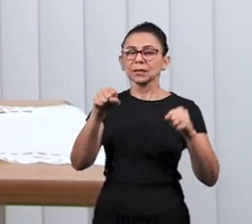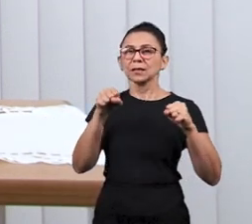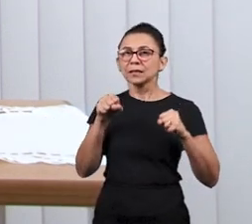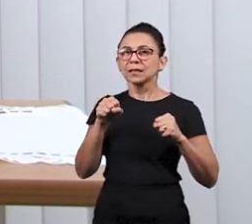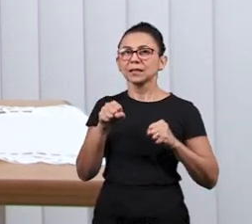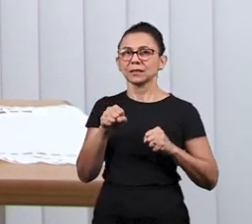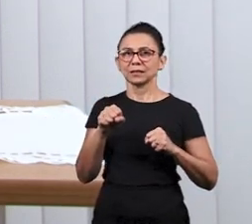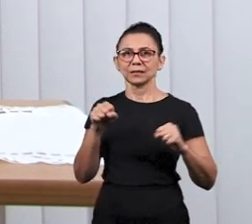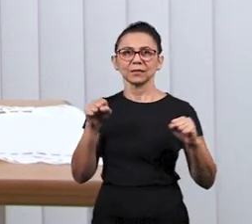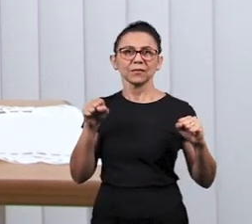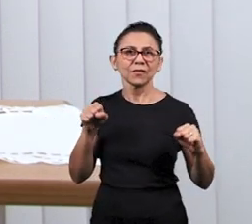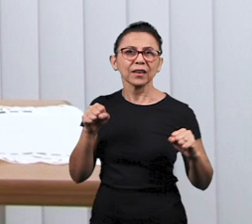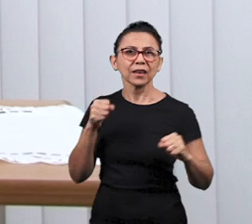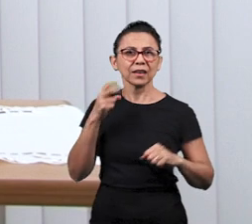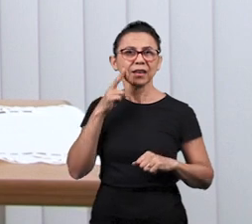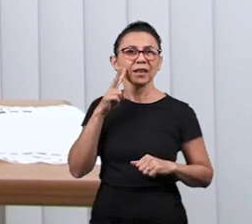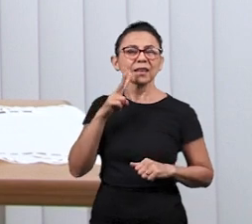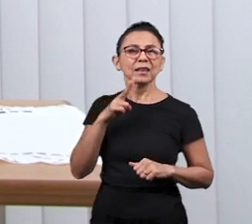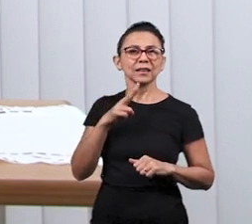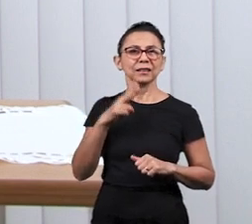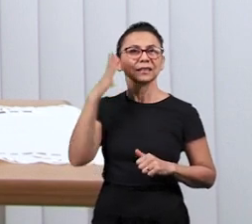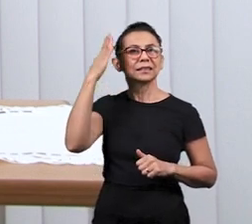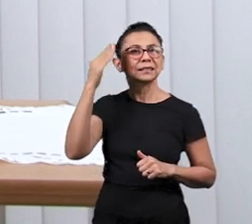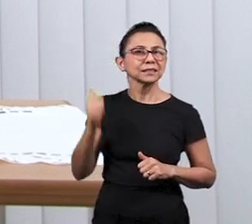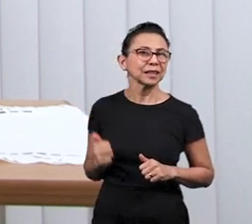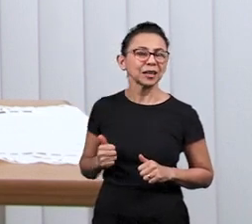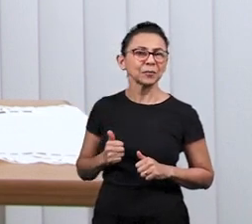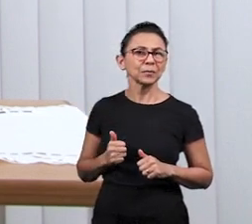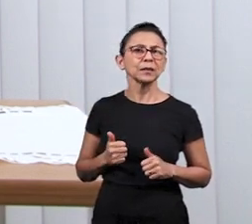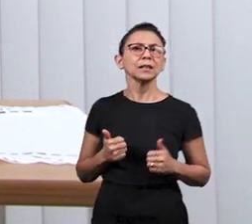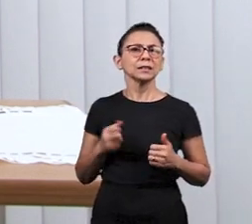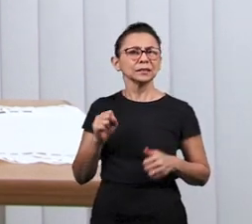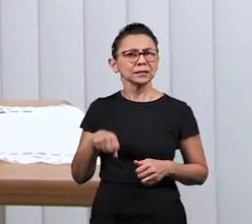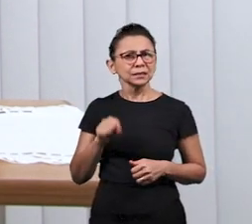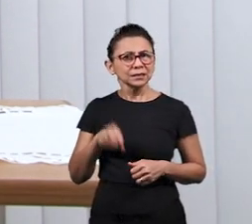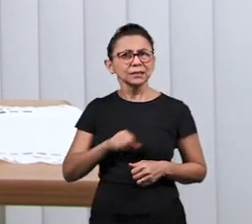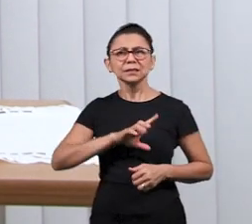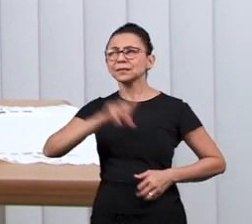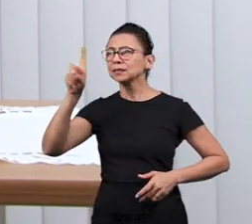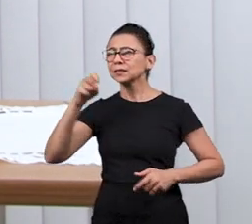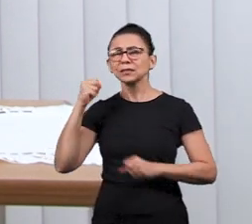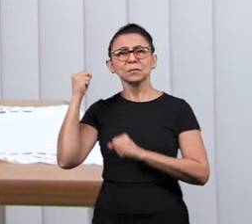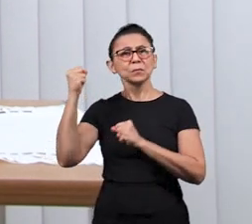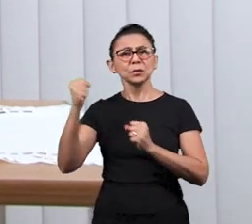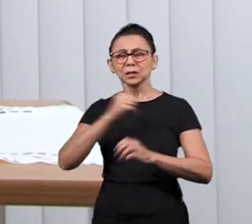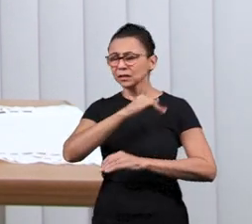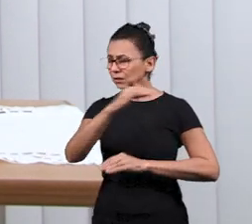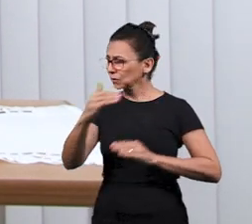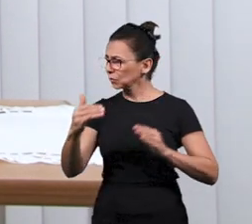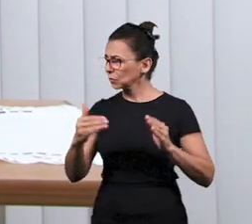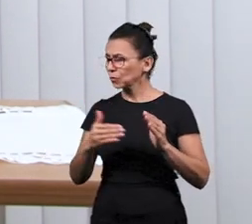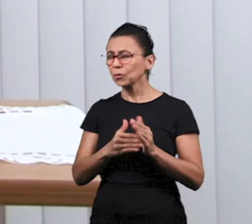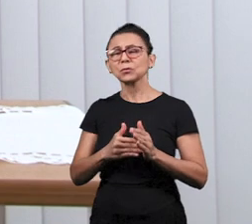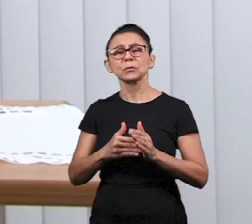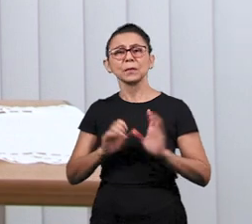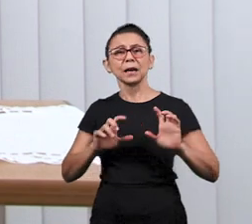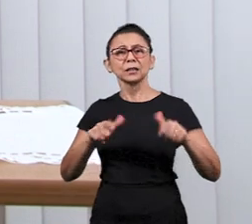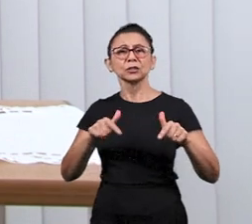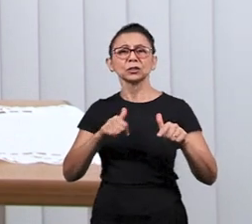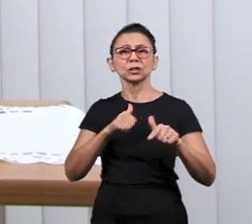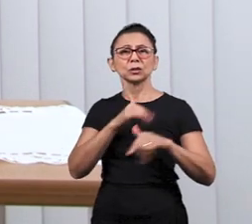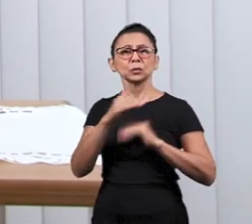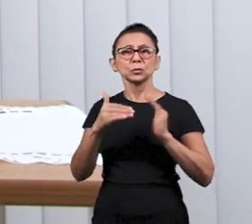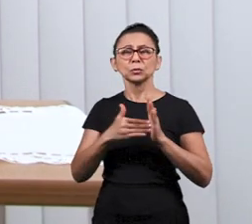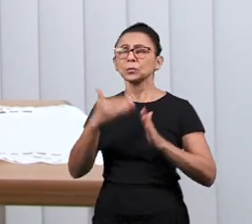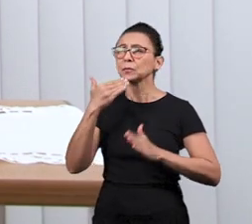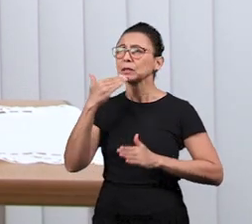проходишь, что ты чувствуешь. Он слышит нас. Он силен. Он силен сделать все то, что